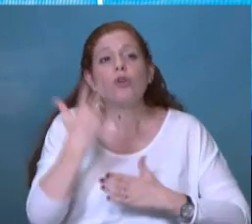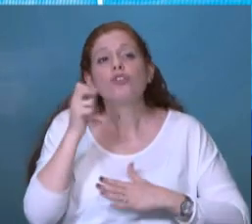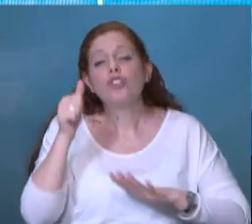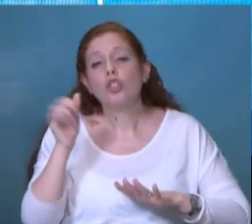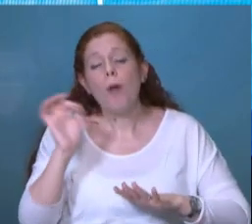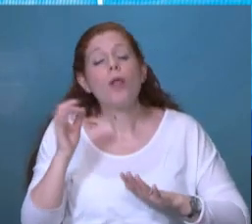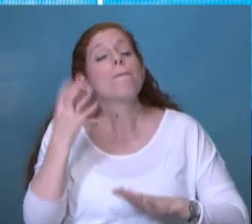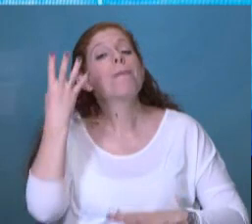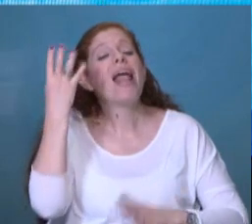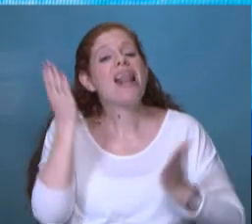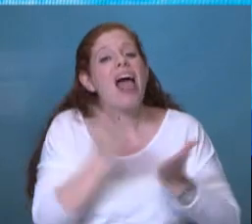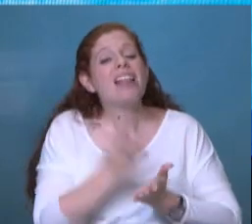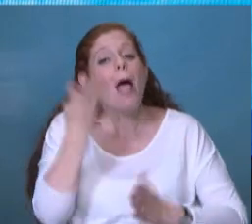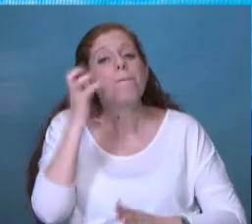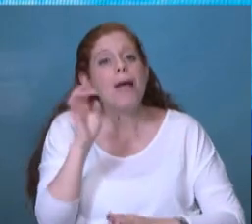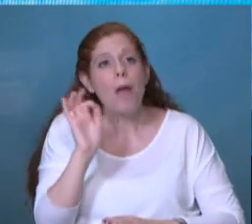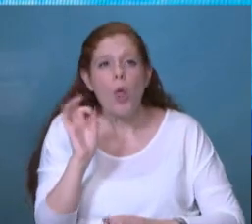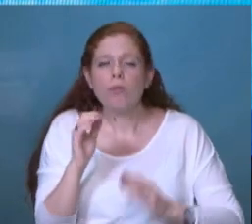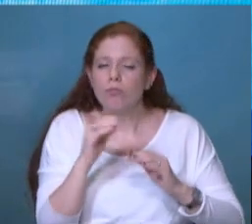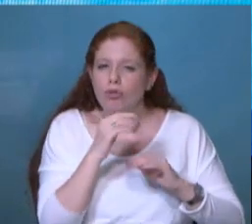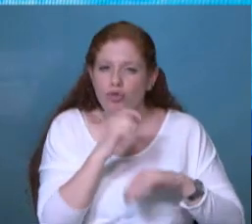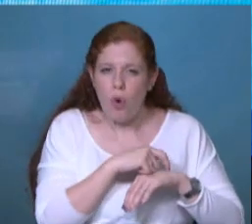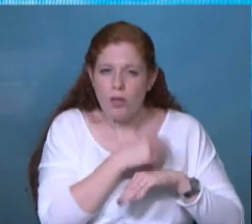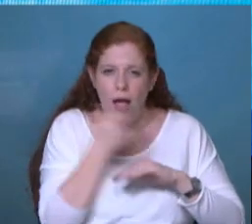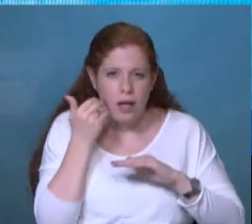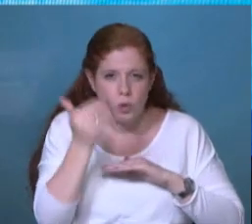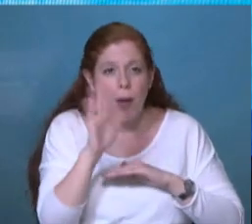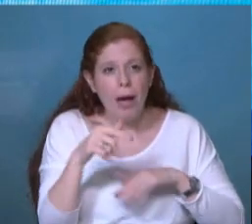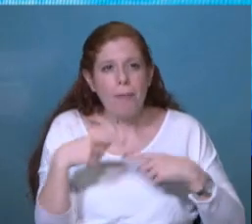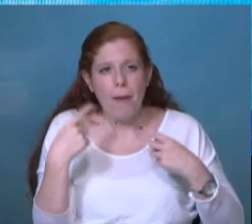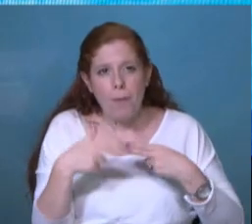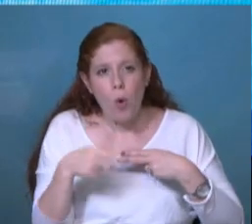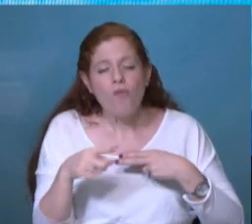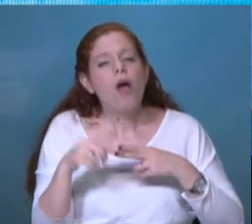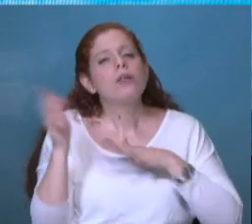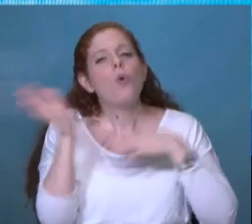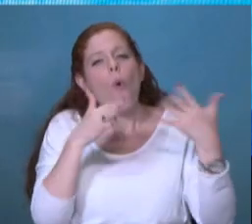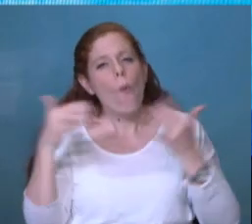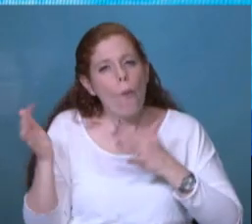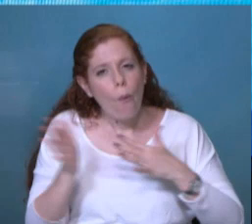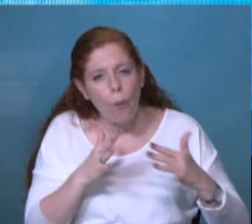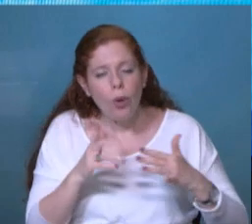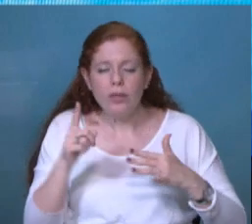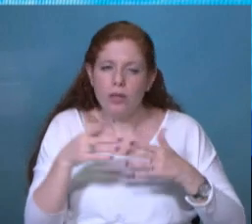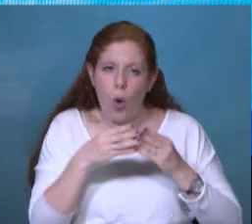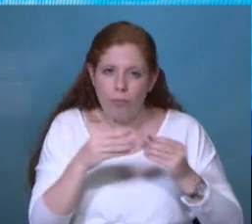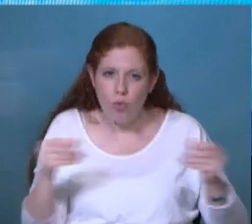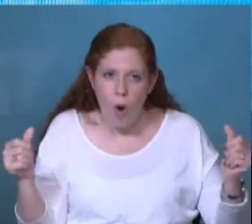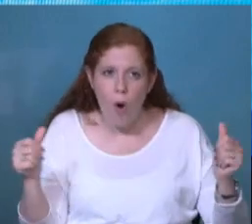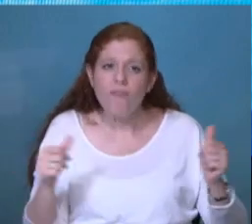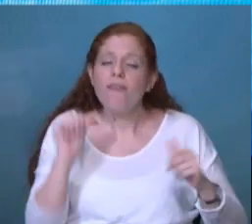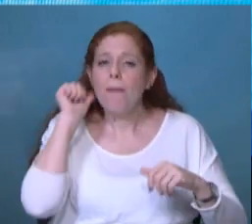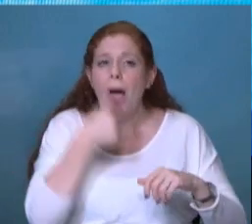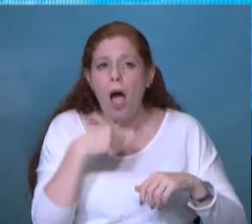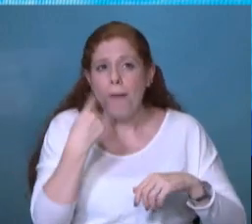40 מעלות, משעות אחר הצהריים, גם מחר, גם בימים הקרובים, תנשב לרוחות צפוניות עירות לאורך מישור חוף, ומחר